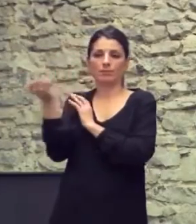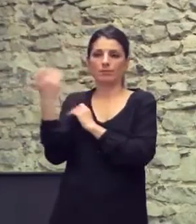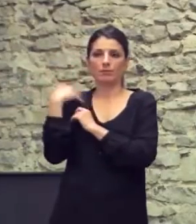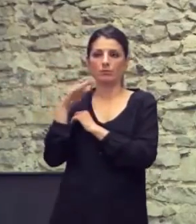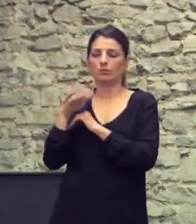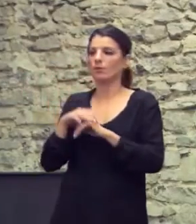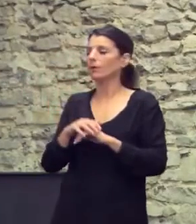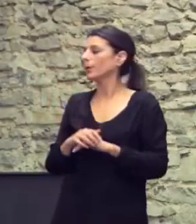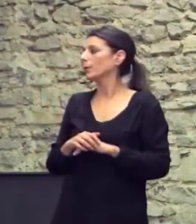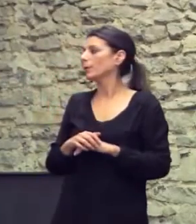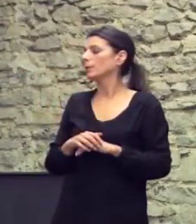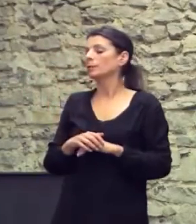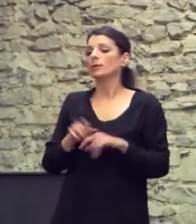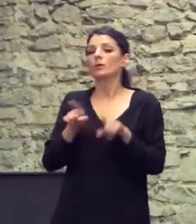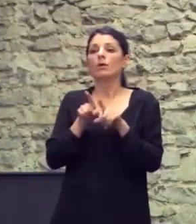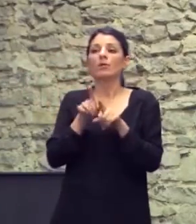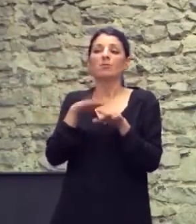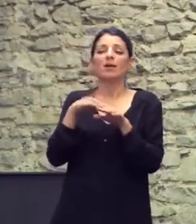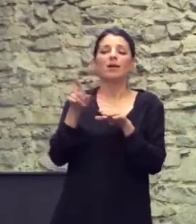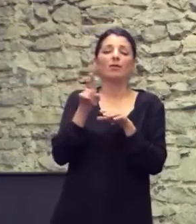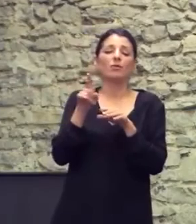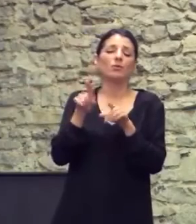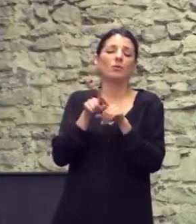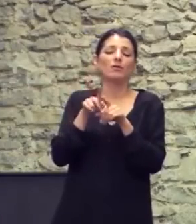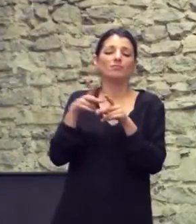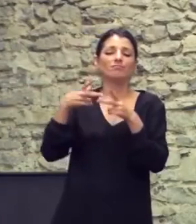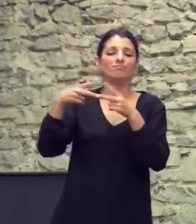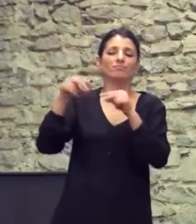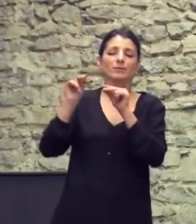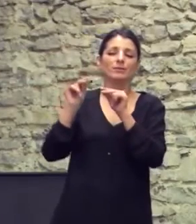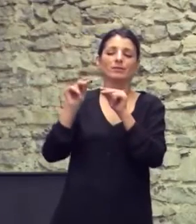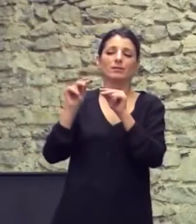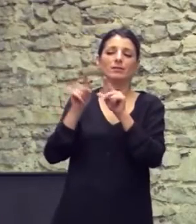Igual, ez amaitzearen